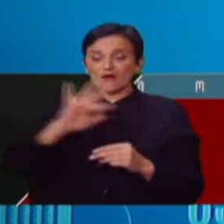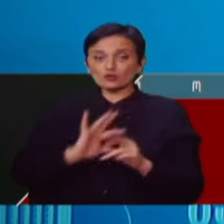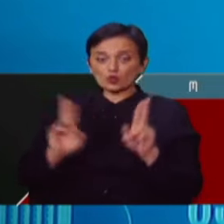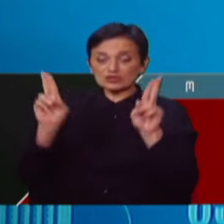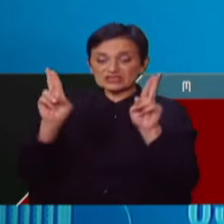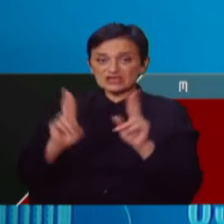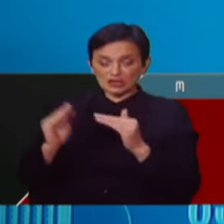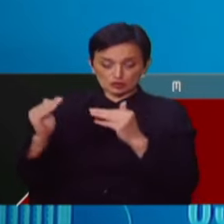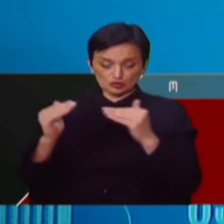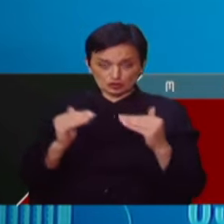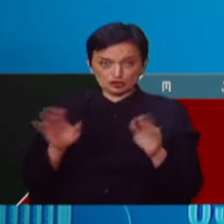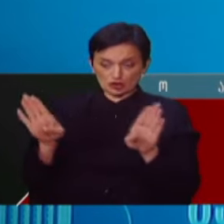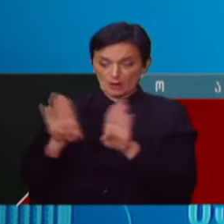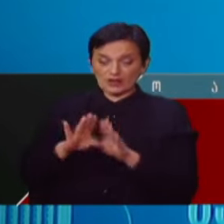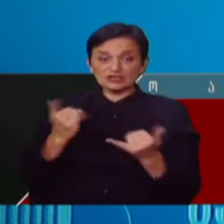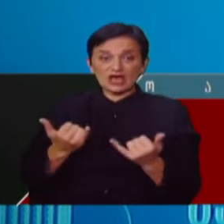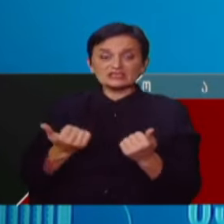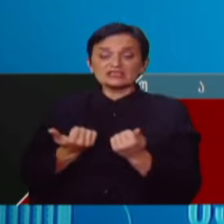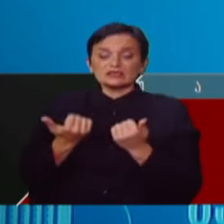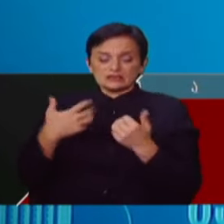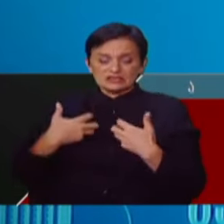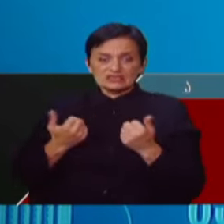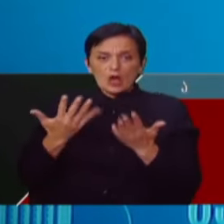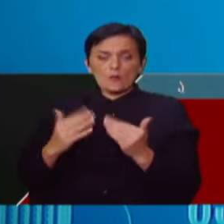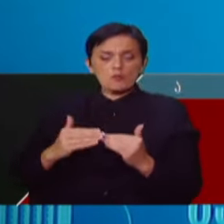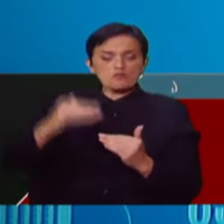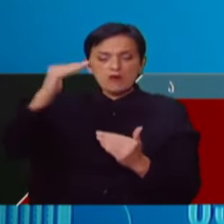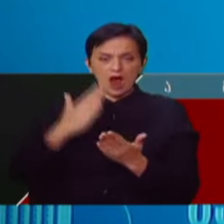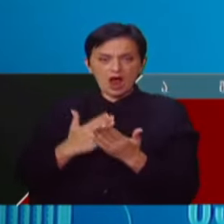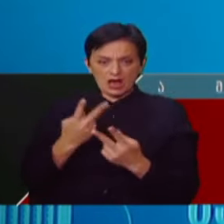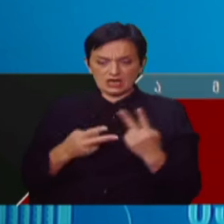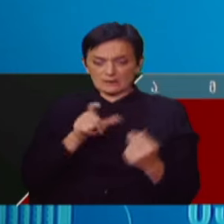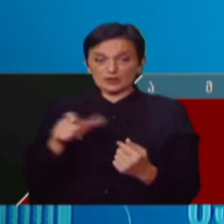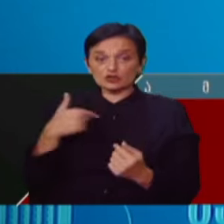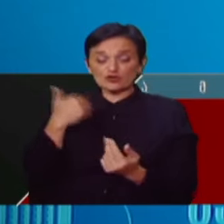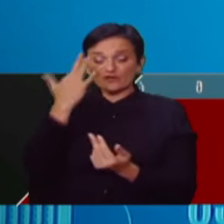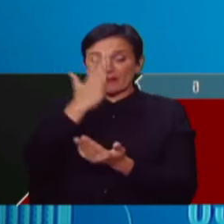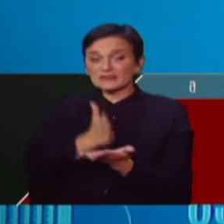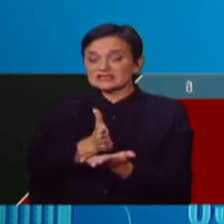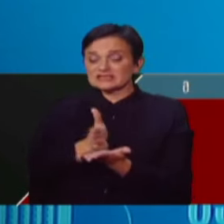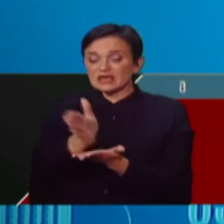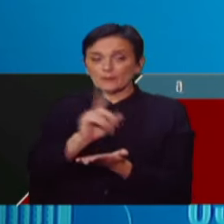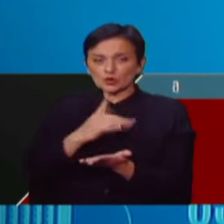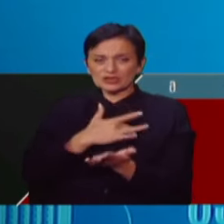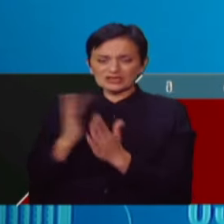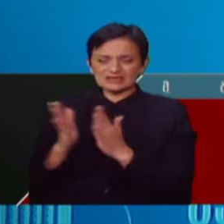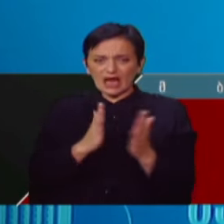სტანდარტზე ჩამოვიდეთ, ვინაიდან სამწუხაროდ დღეს რაოდენობა საკმაოდ მაღალი არის და ჩვენი სამიზნე არის, რომ